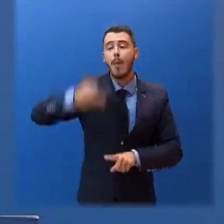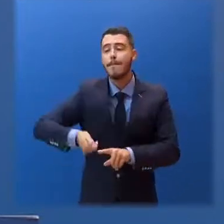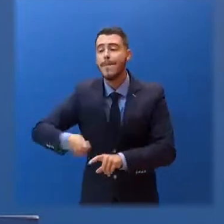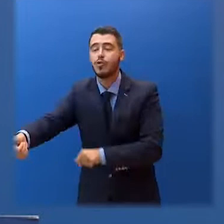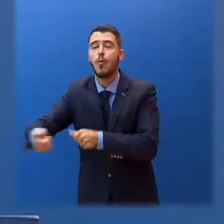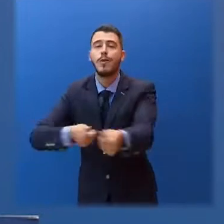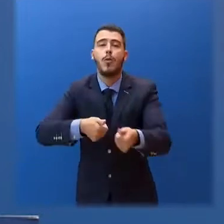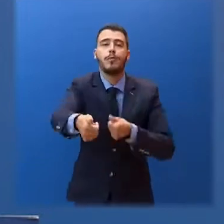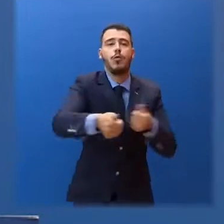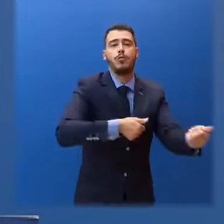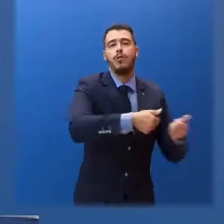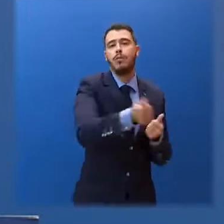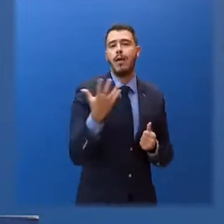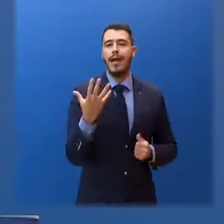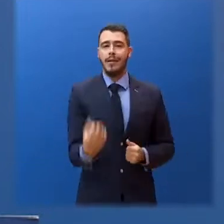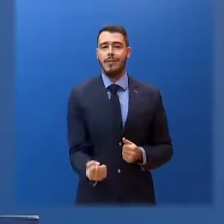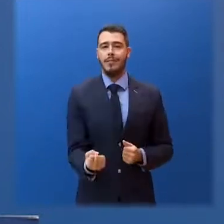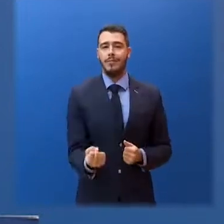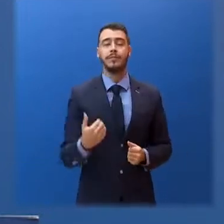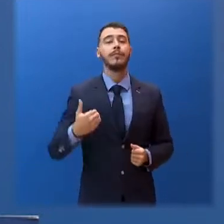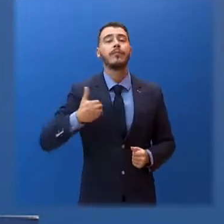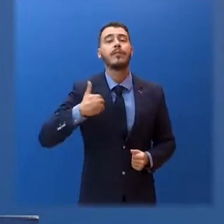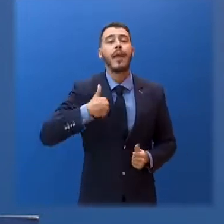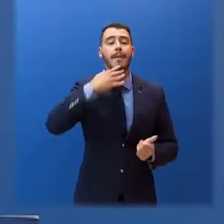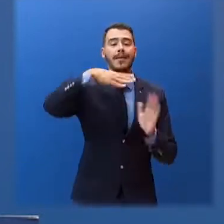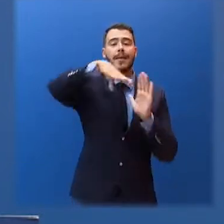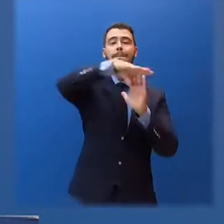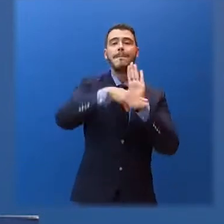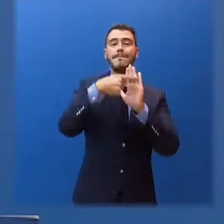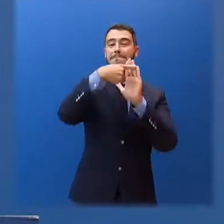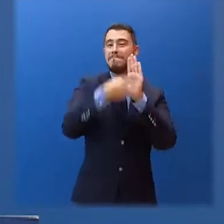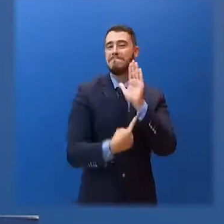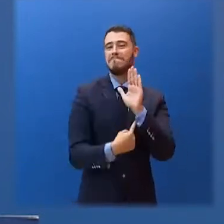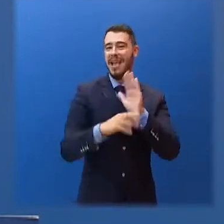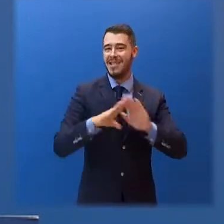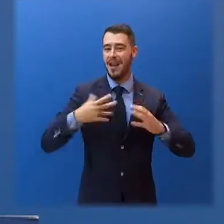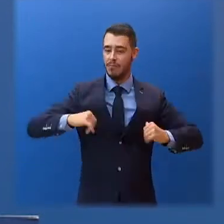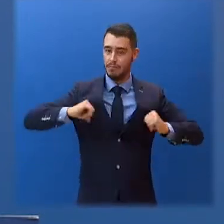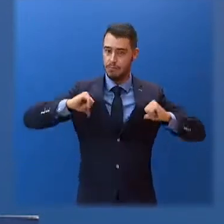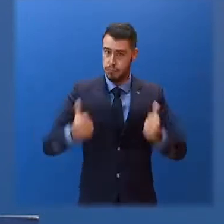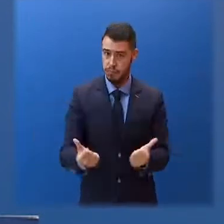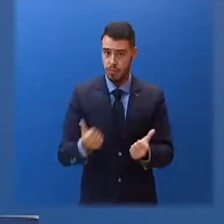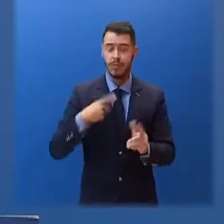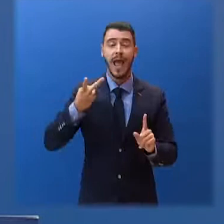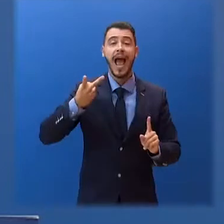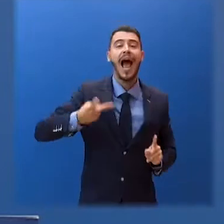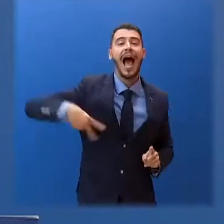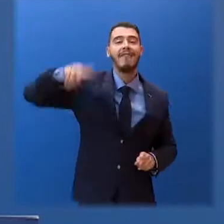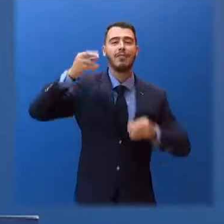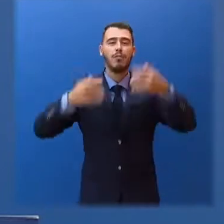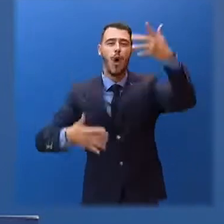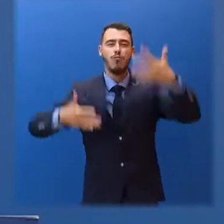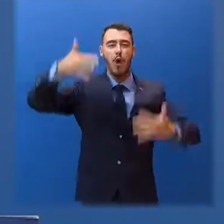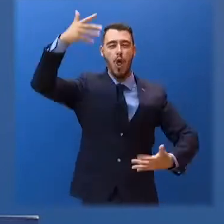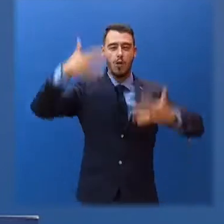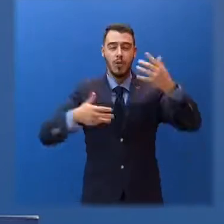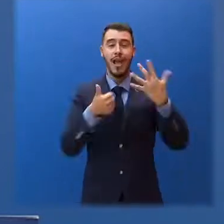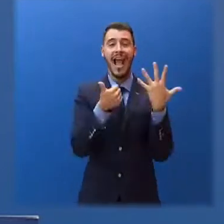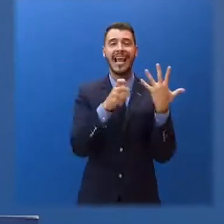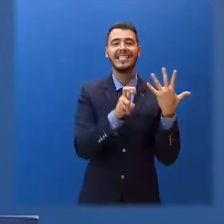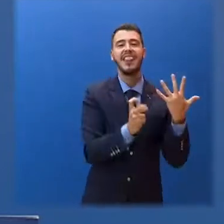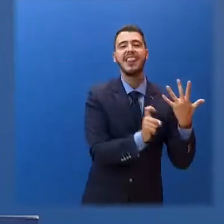Για την υλοποίηση των μέτρων που έχει πάρει η κυβέρνηση, προβλέπεται αύξηση του τακτικού προϋπολογισμού κατά 6 δισεκατομμύρια